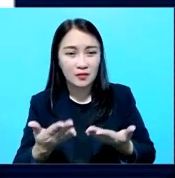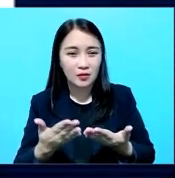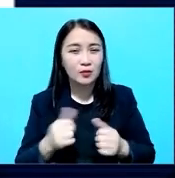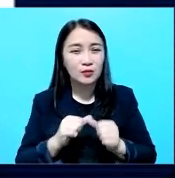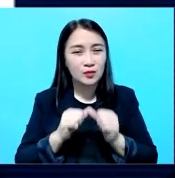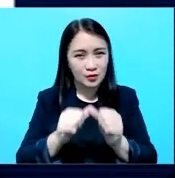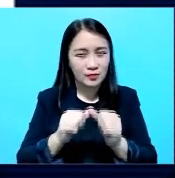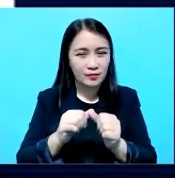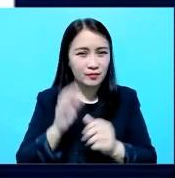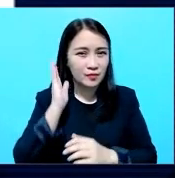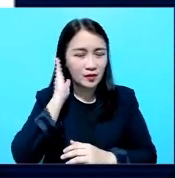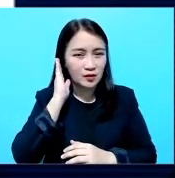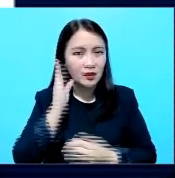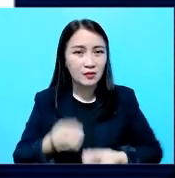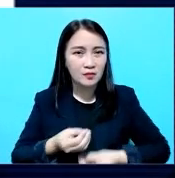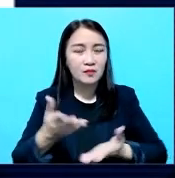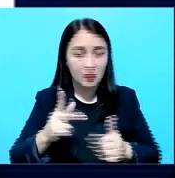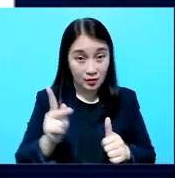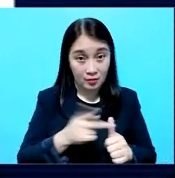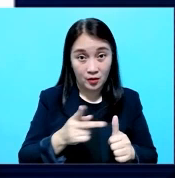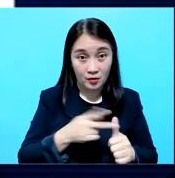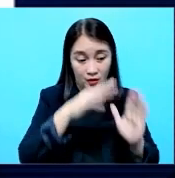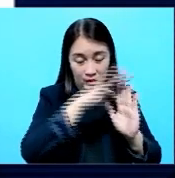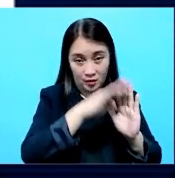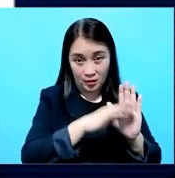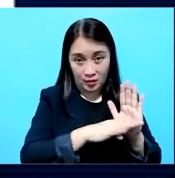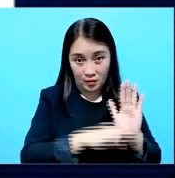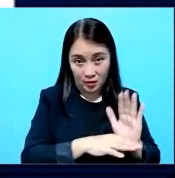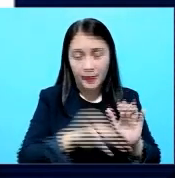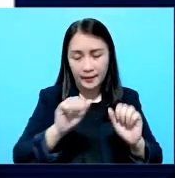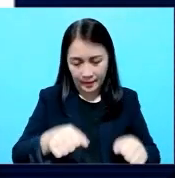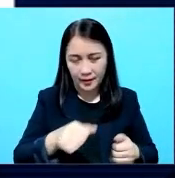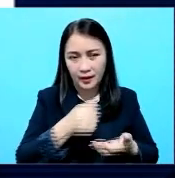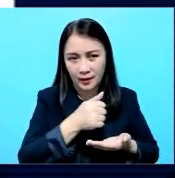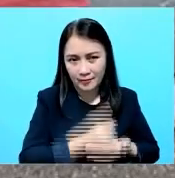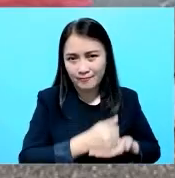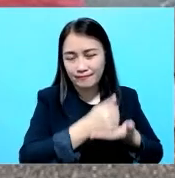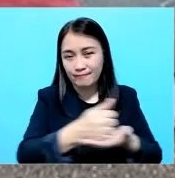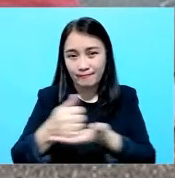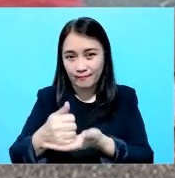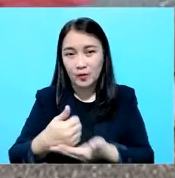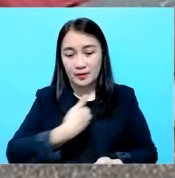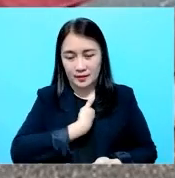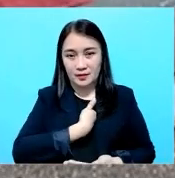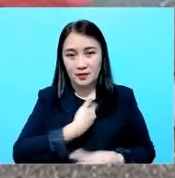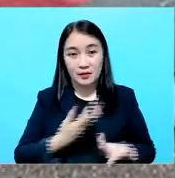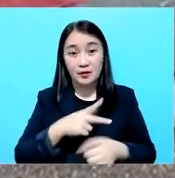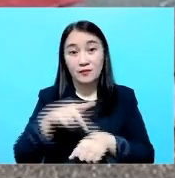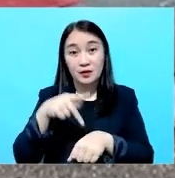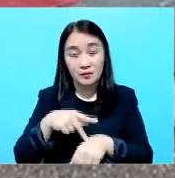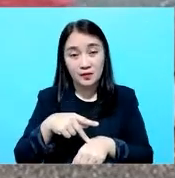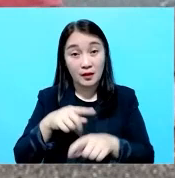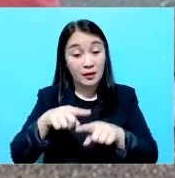ang pagbibigay ng prioridad sa packages na pwedeng makatulong sa kapasidad nating depensahan ng ating sarili. Ayon pa sa ilang